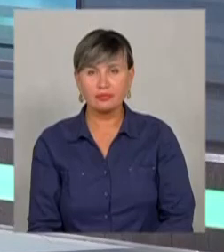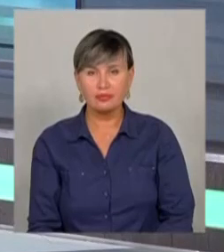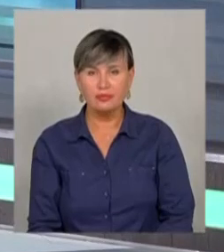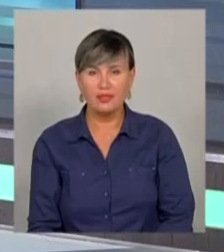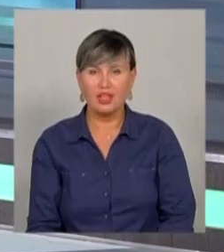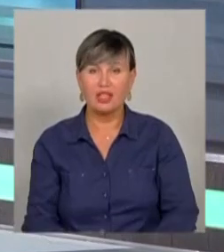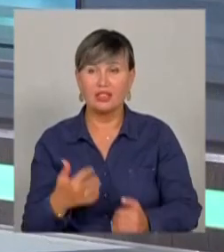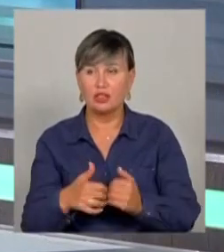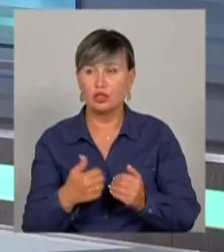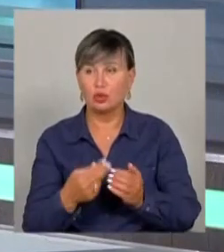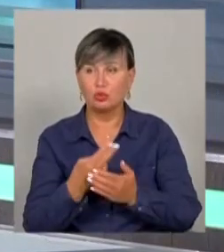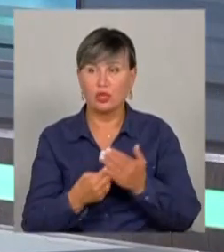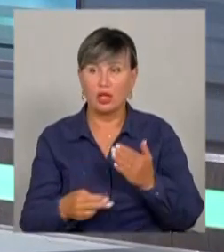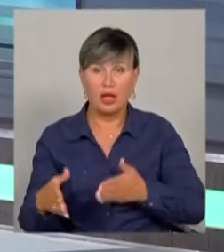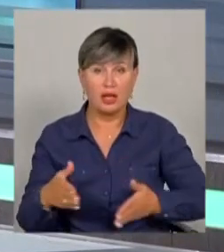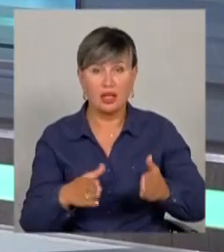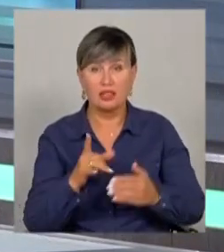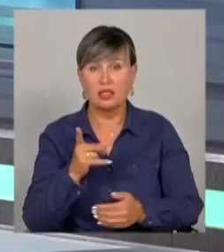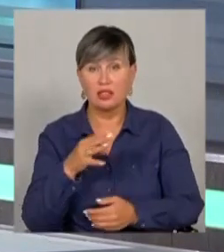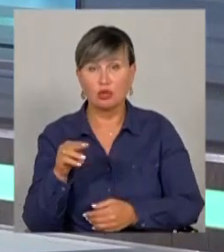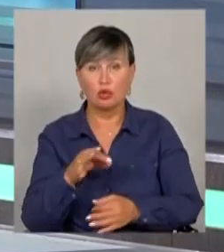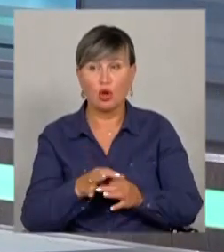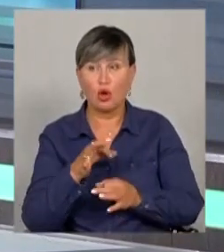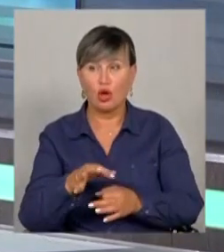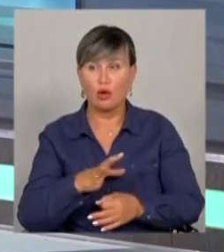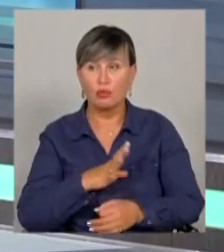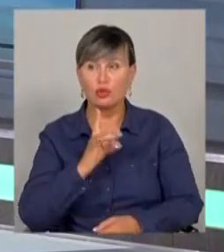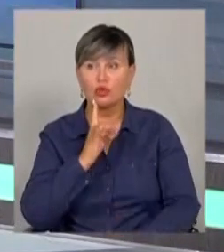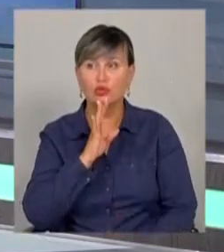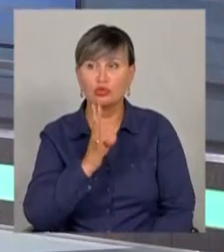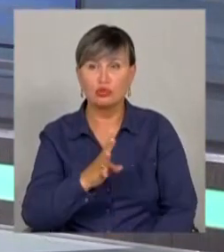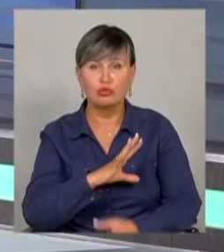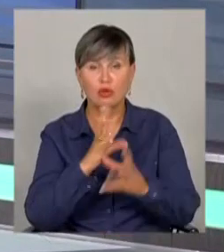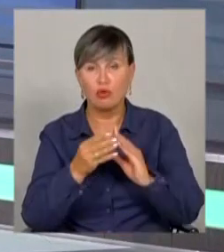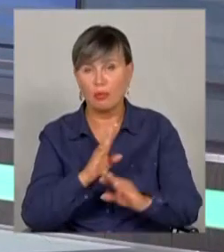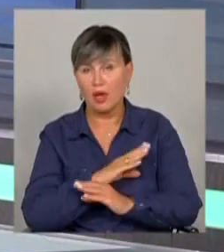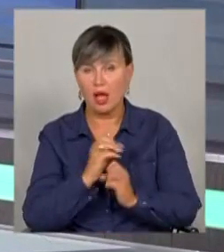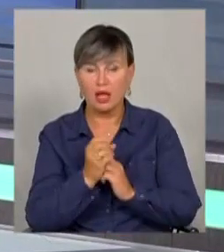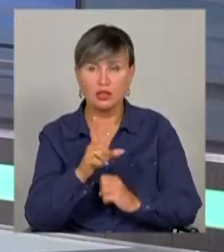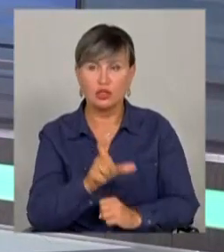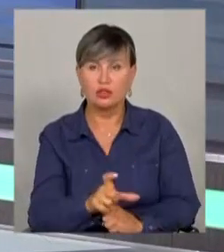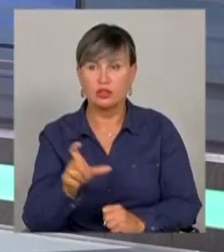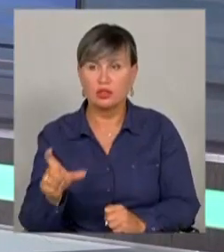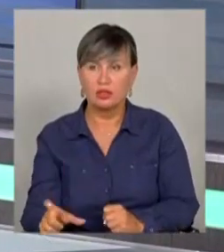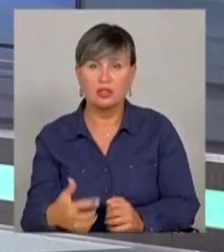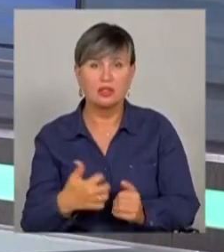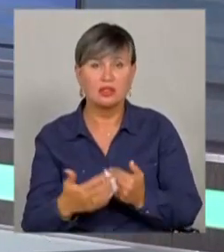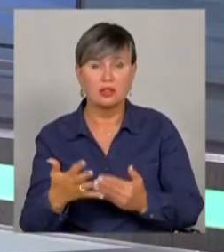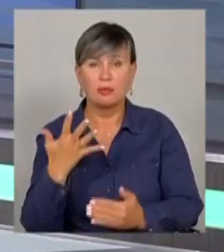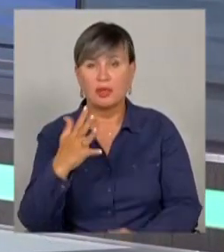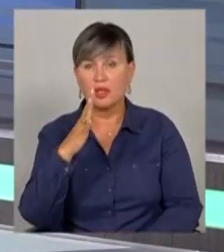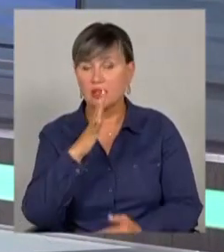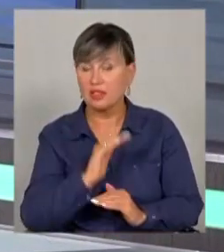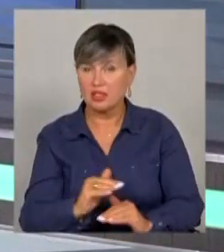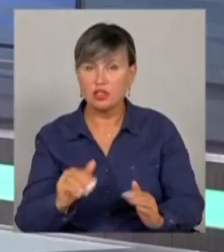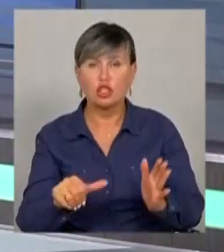Среди утонувших в реке Сырдарья в Туркестанской области был 4-летний ребенок. Всего погибли 11 человек. Среди них 5 детей и